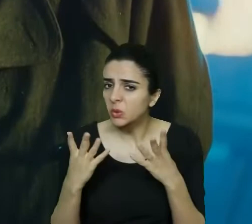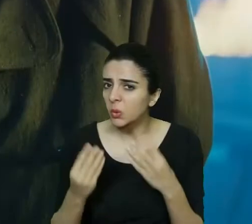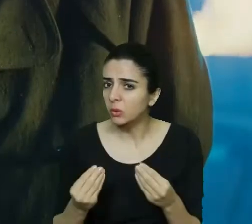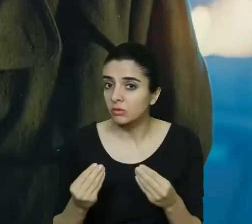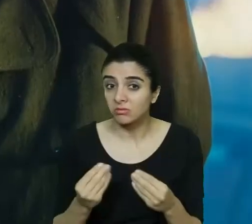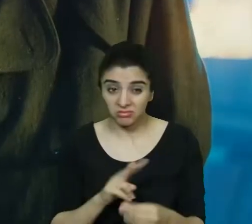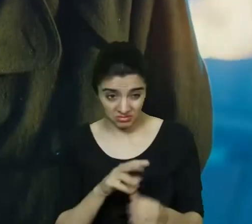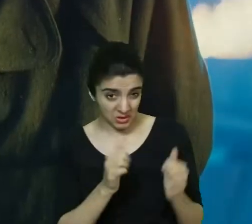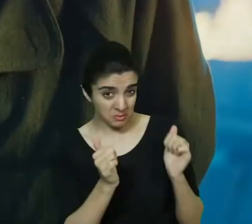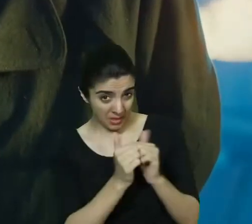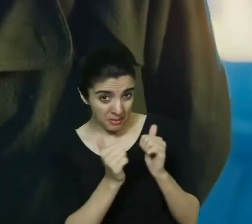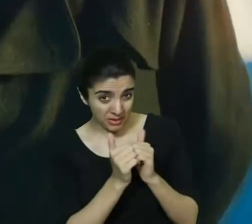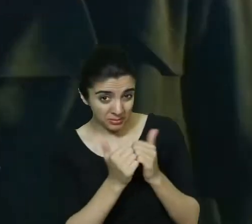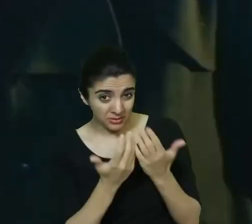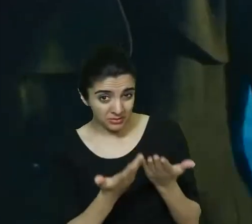Omuz omuza.